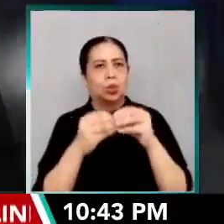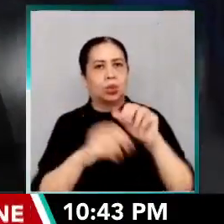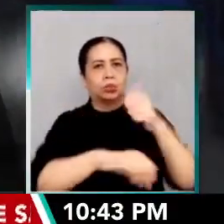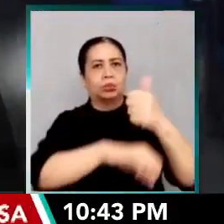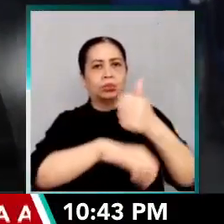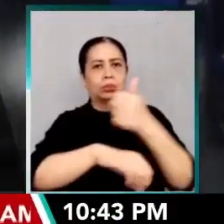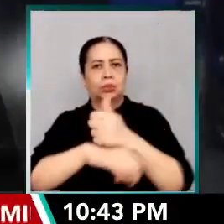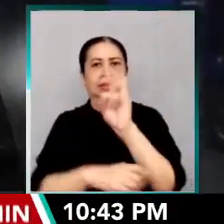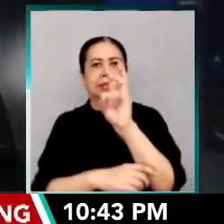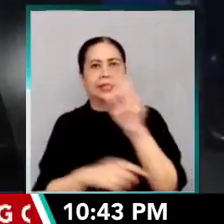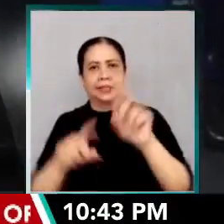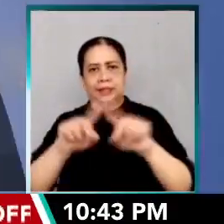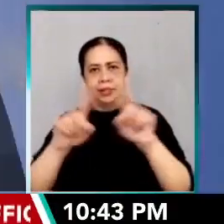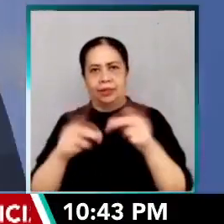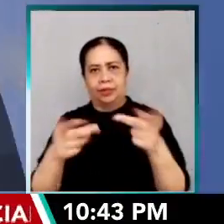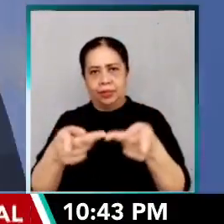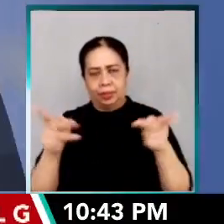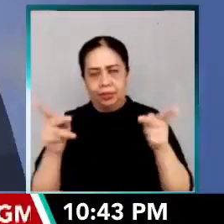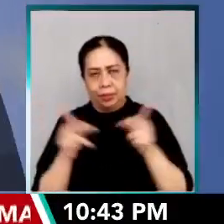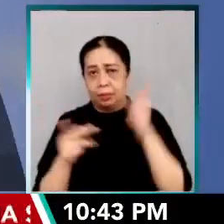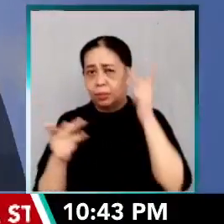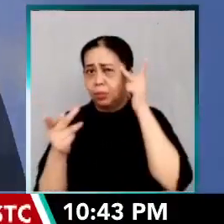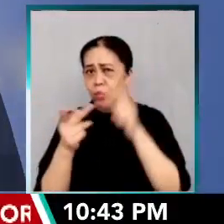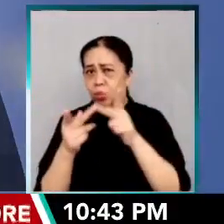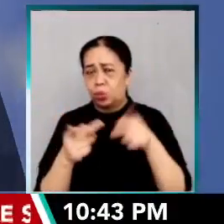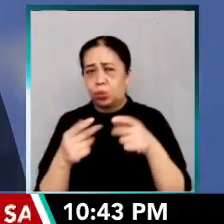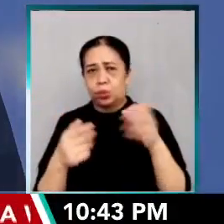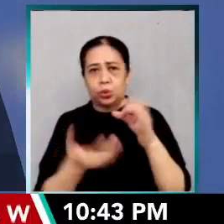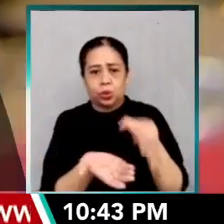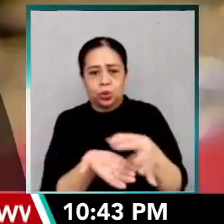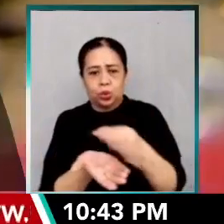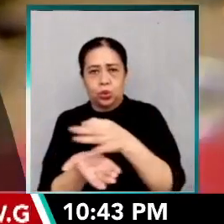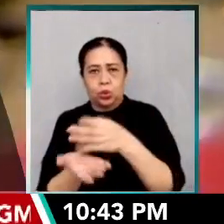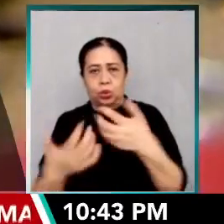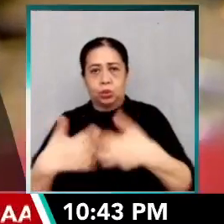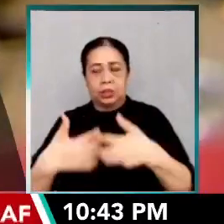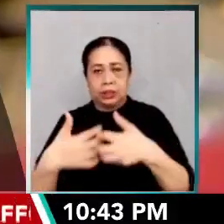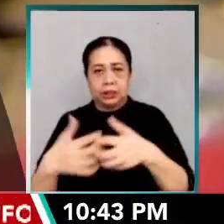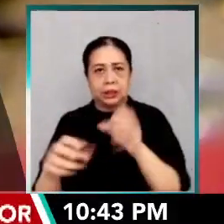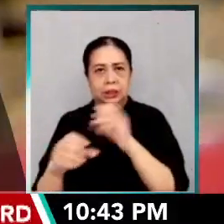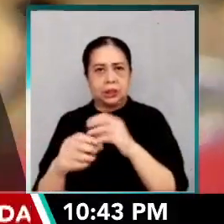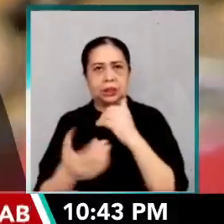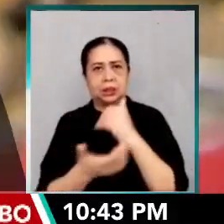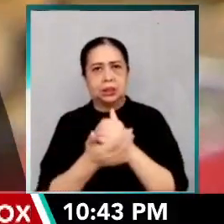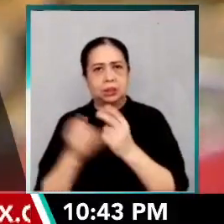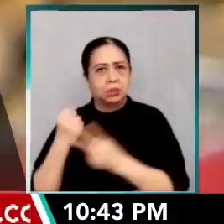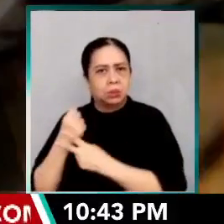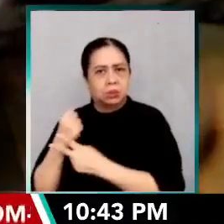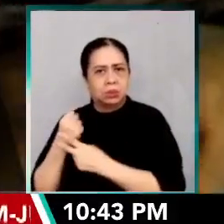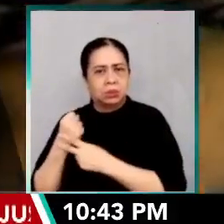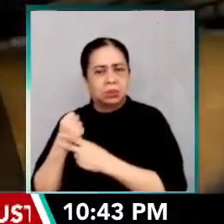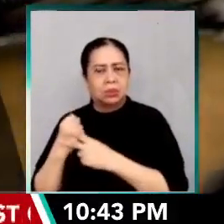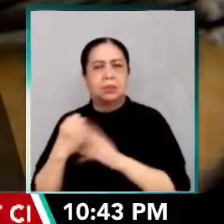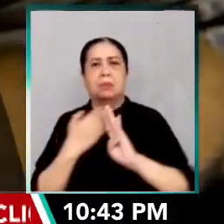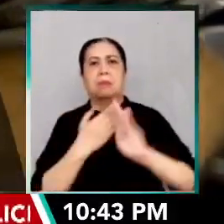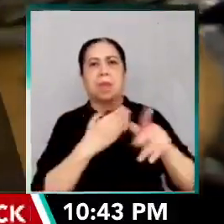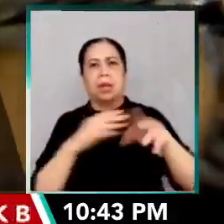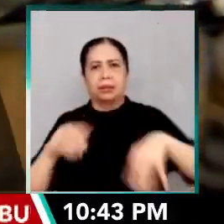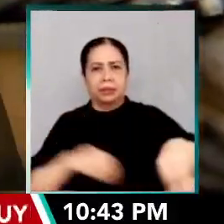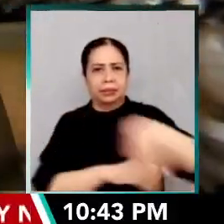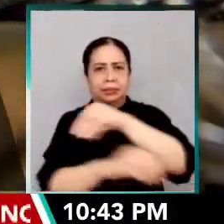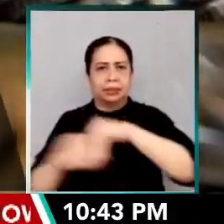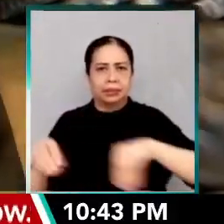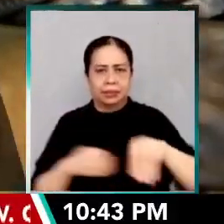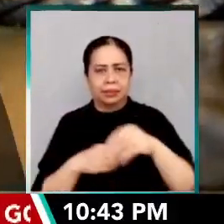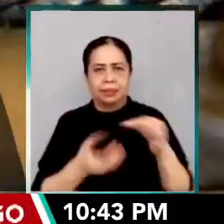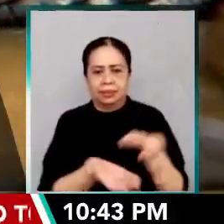pang lokasyon. Layo ng mga coin deposit machines na maiwasan ang coin hoarding at maibalik sa sirkulasyon ng mga barya